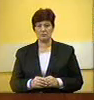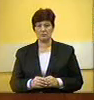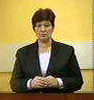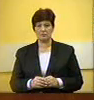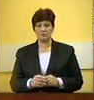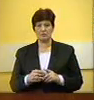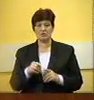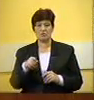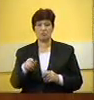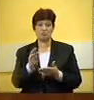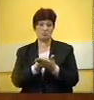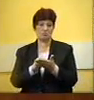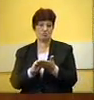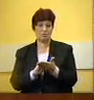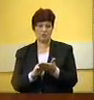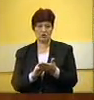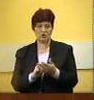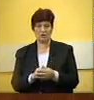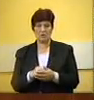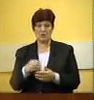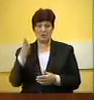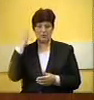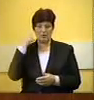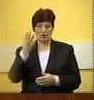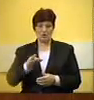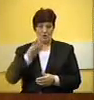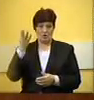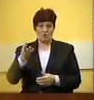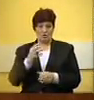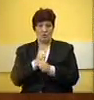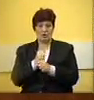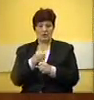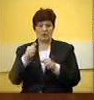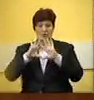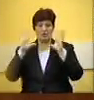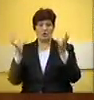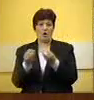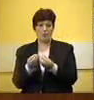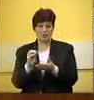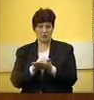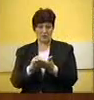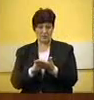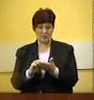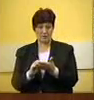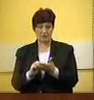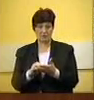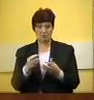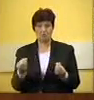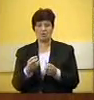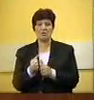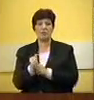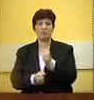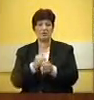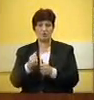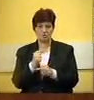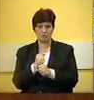Što se tiče tog elaborata, tada smo pre 4 godine uradili jedan kompletan elaborat, isto moram reći na brzinu,